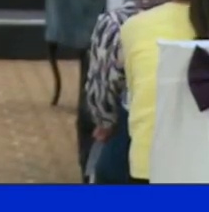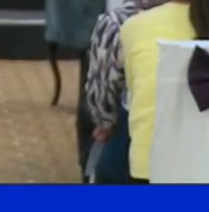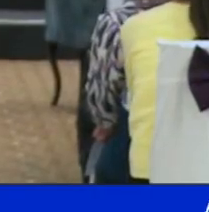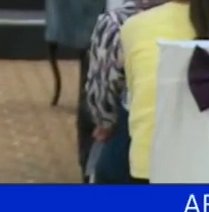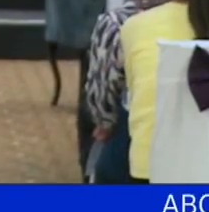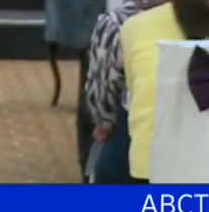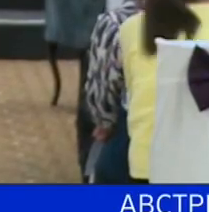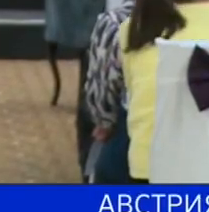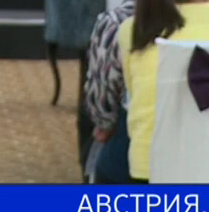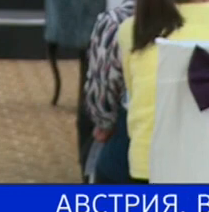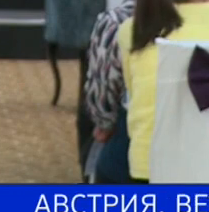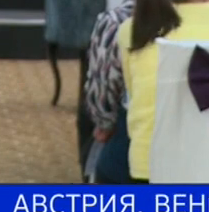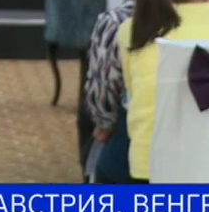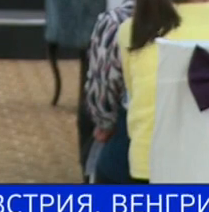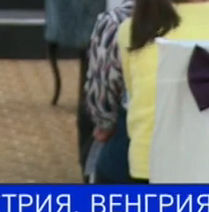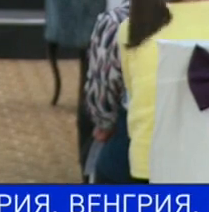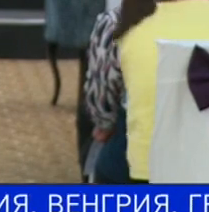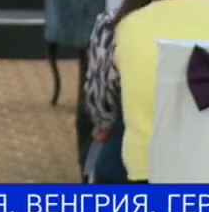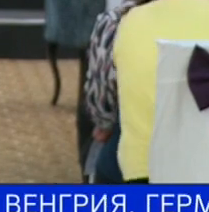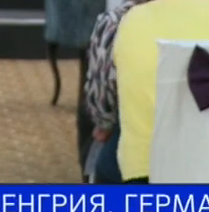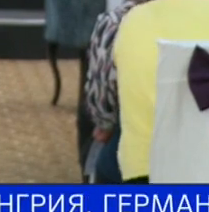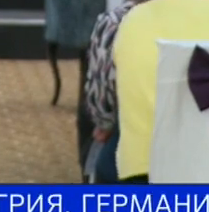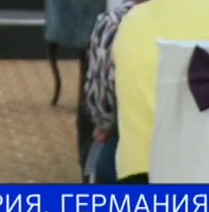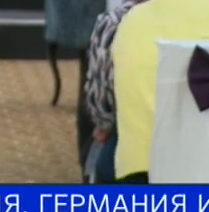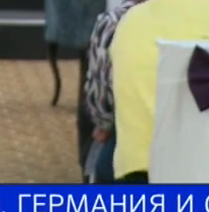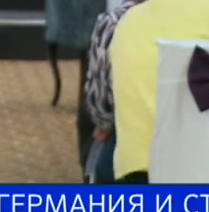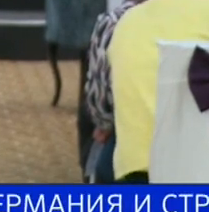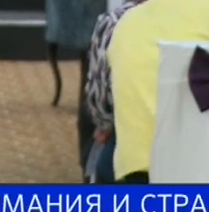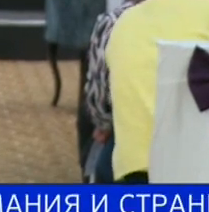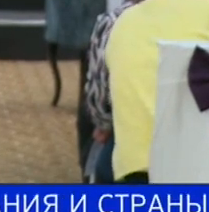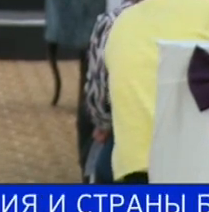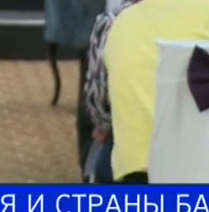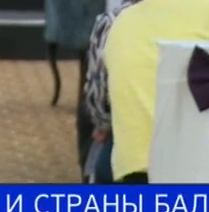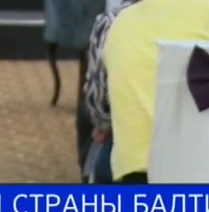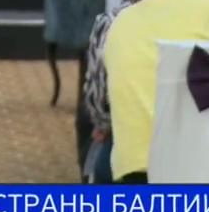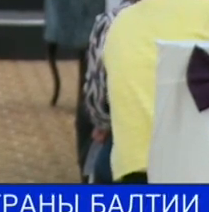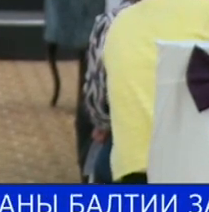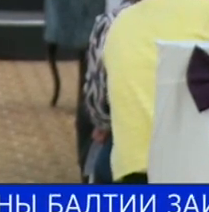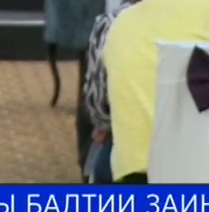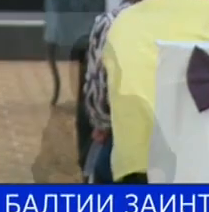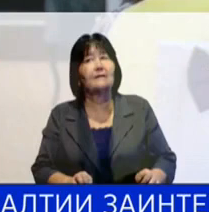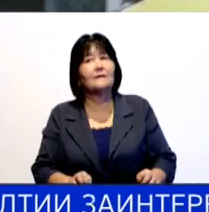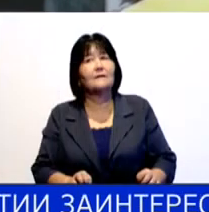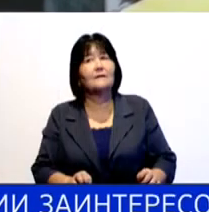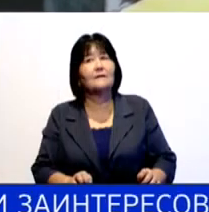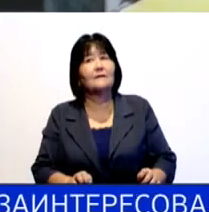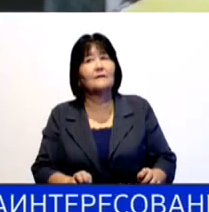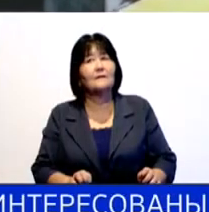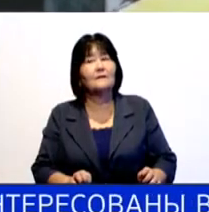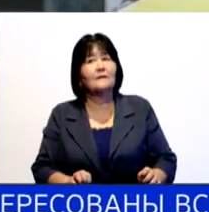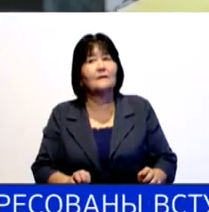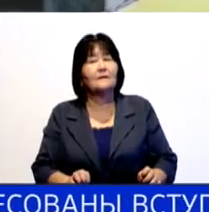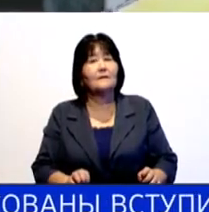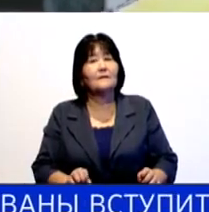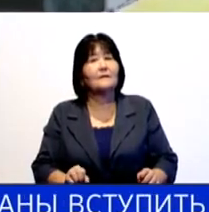паттернов в продукте, то есть когда люди пользуются, они как-то ведут себя. То есть делаем демографические исследования, психологические